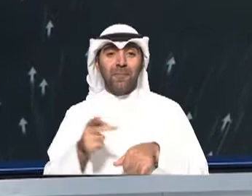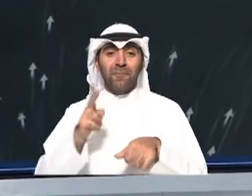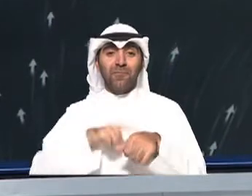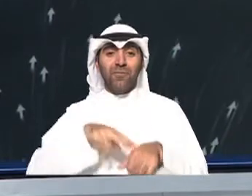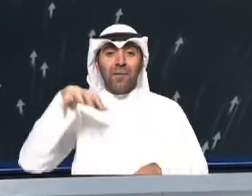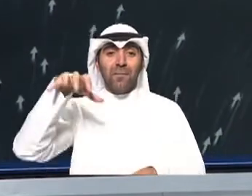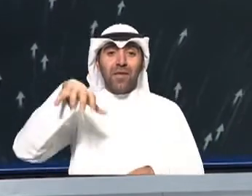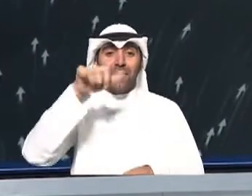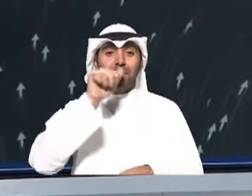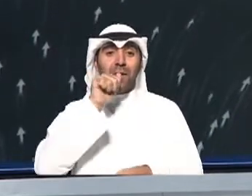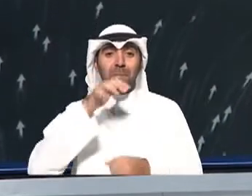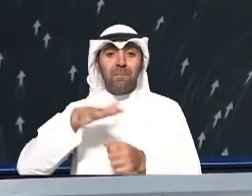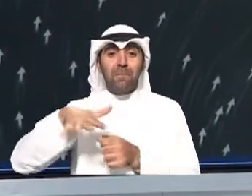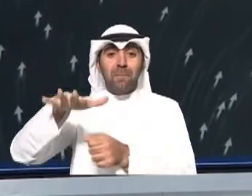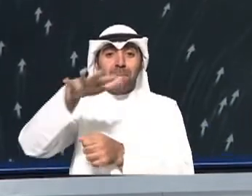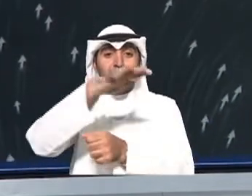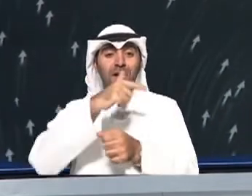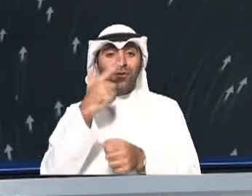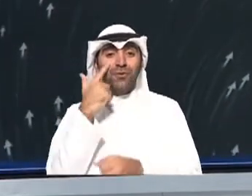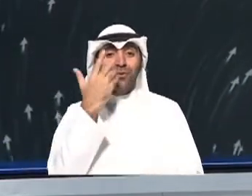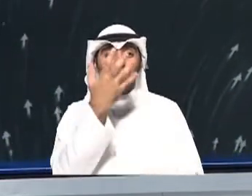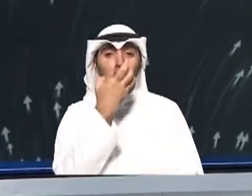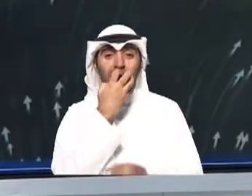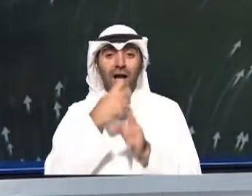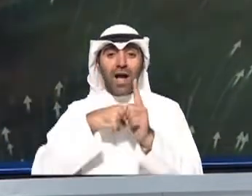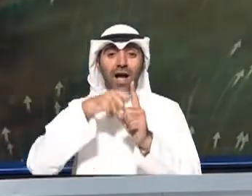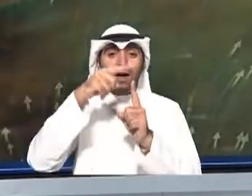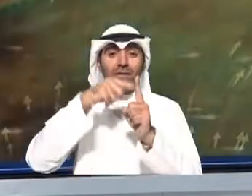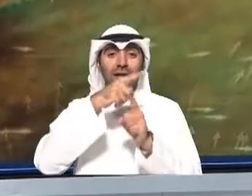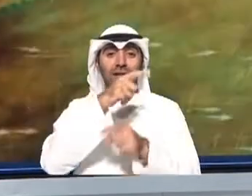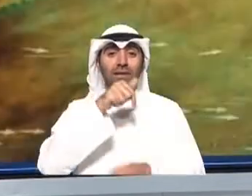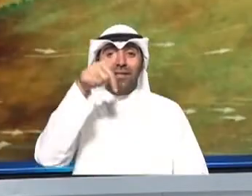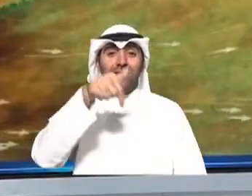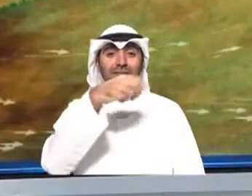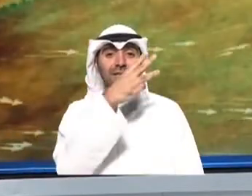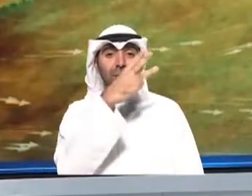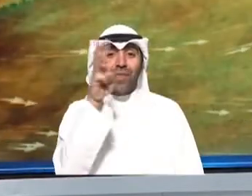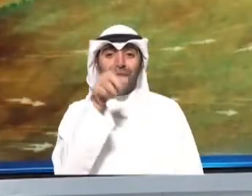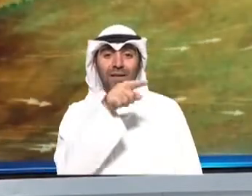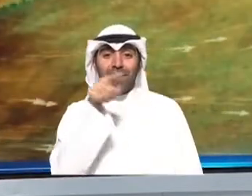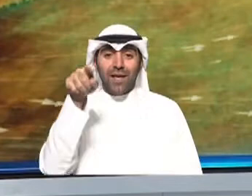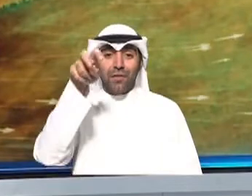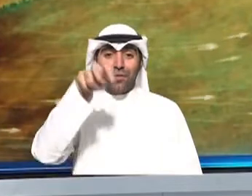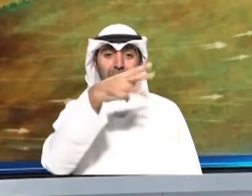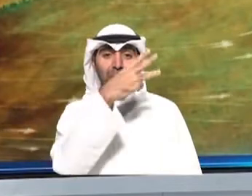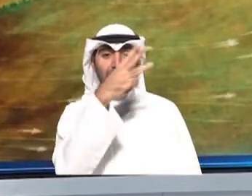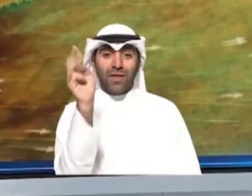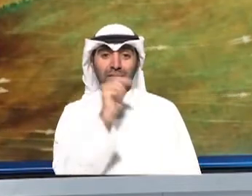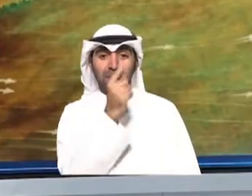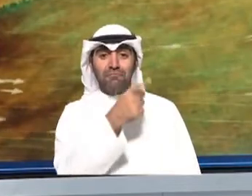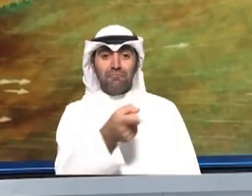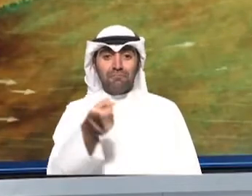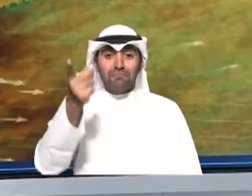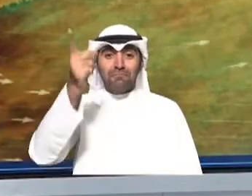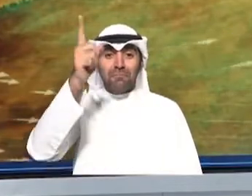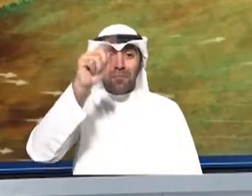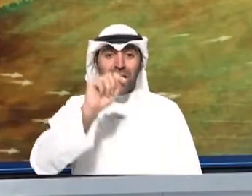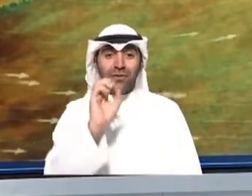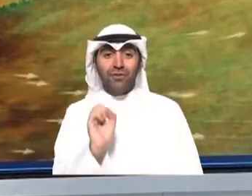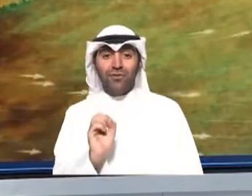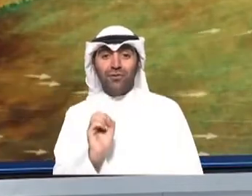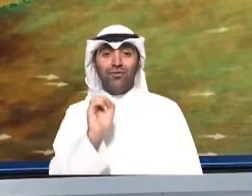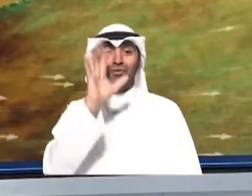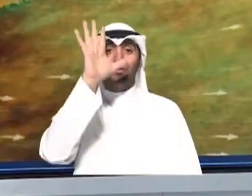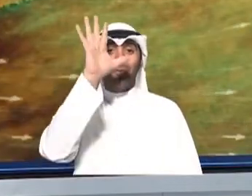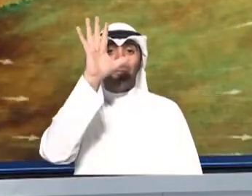متفاوتة ما بين 32 و36 درجة مئوية. مع بداية دخول ساعات صباح الأولى نلاحظ درجات الحرارة الصغرى